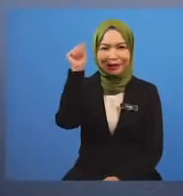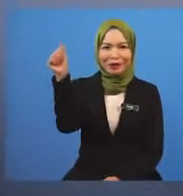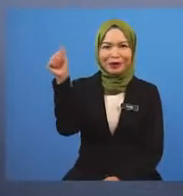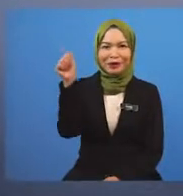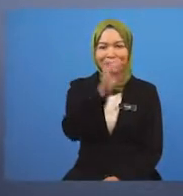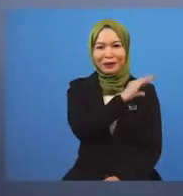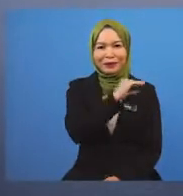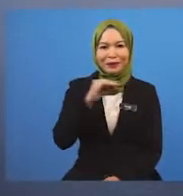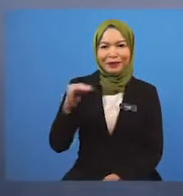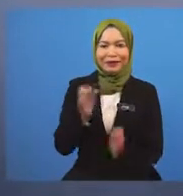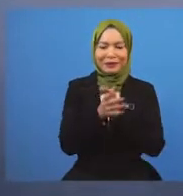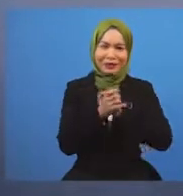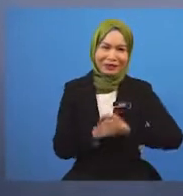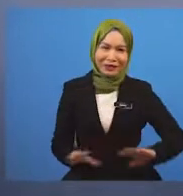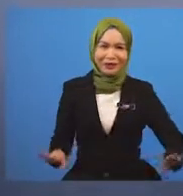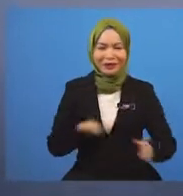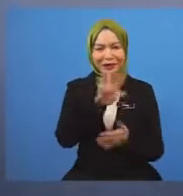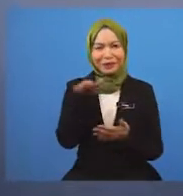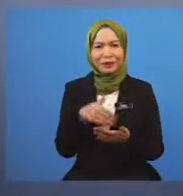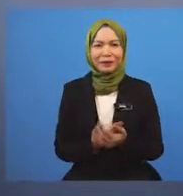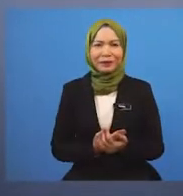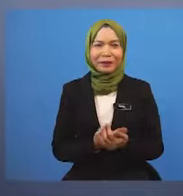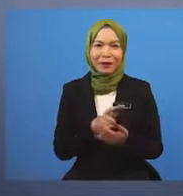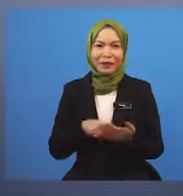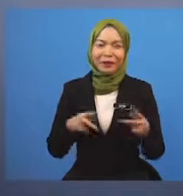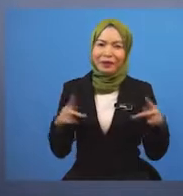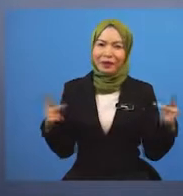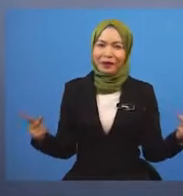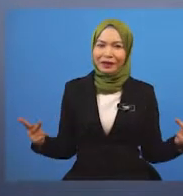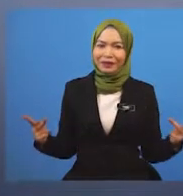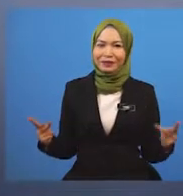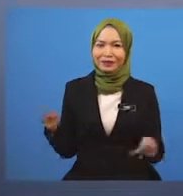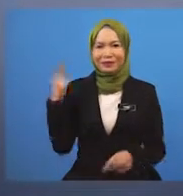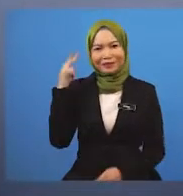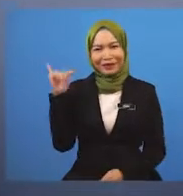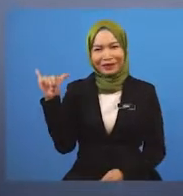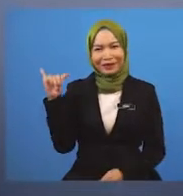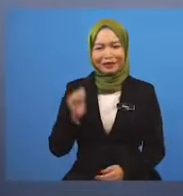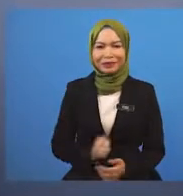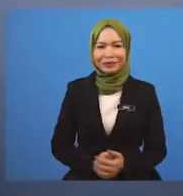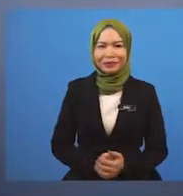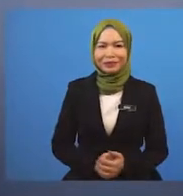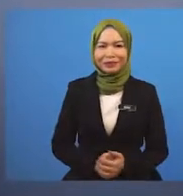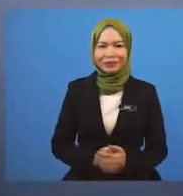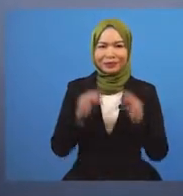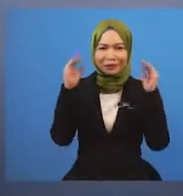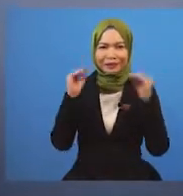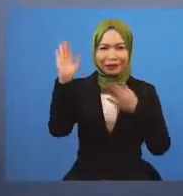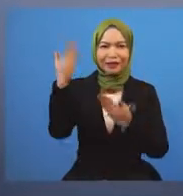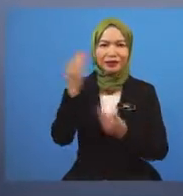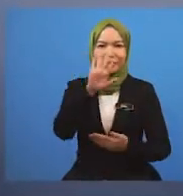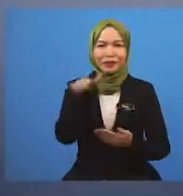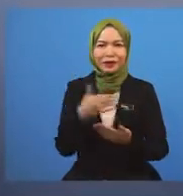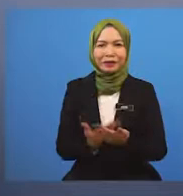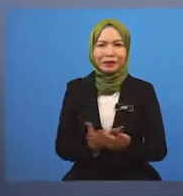Assalamualaikum dan salam sejahtera murid-murid. Apa khabar semua? Hai. Cikgu harap